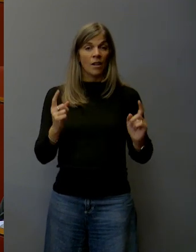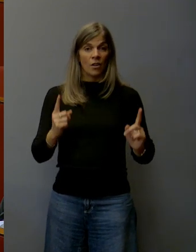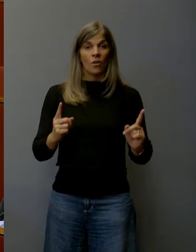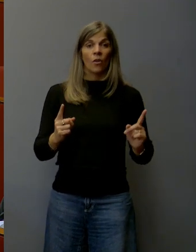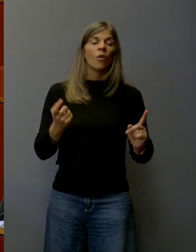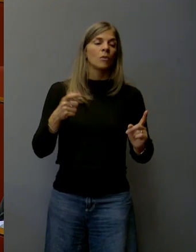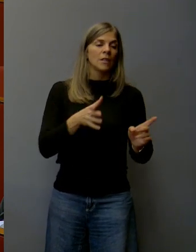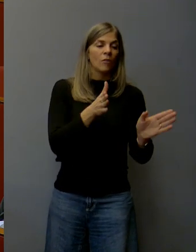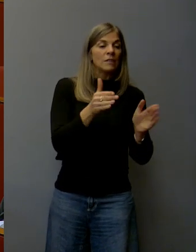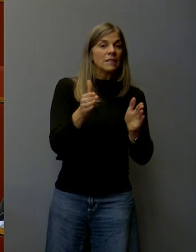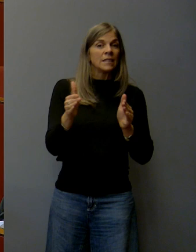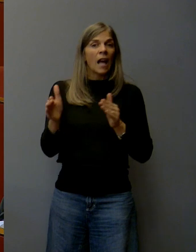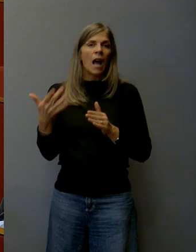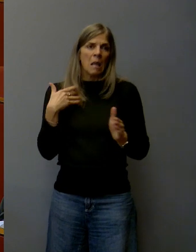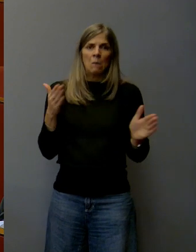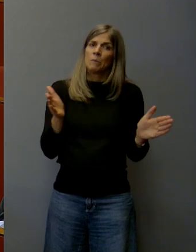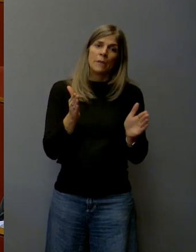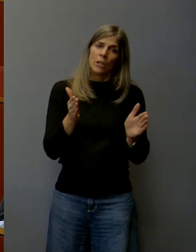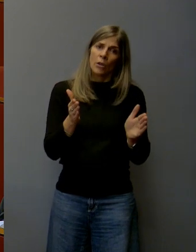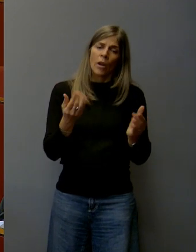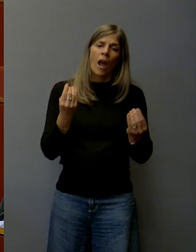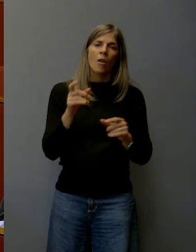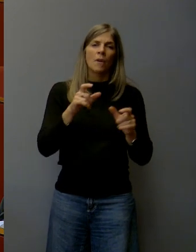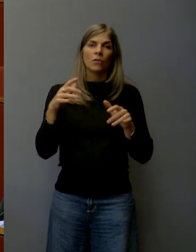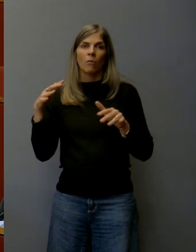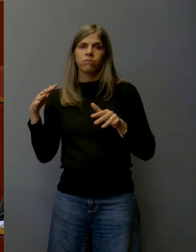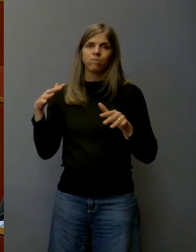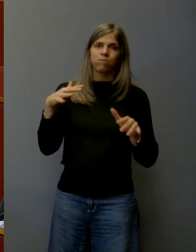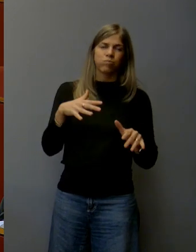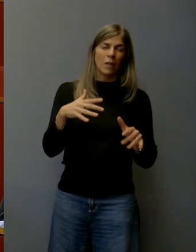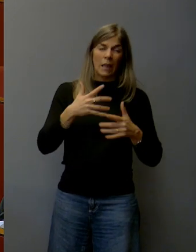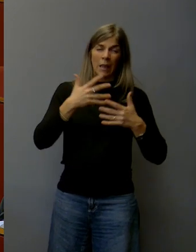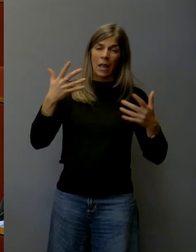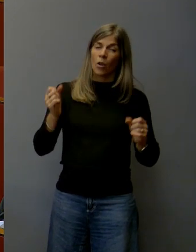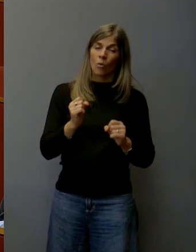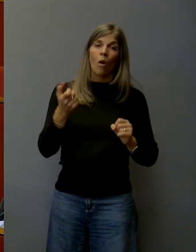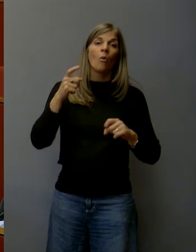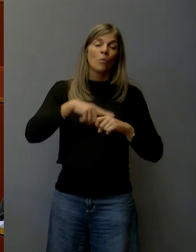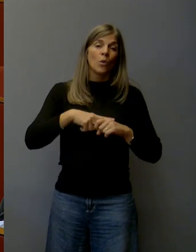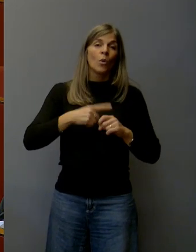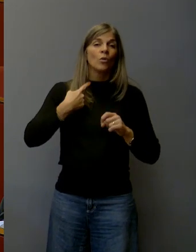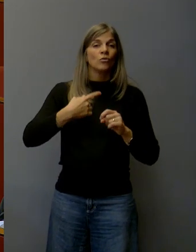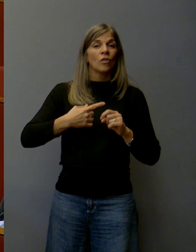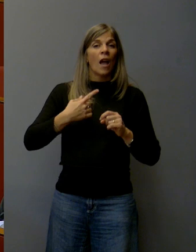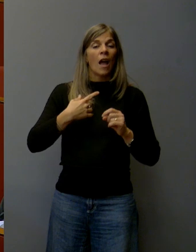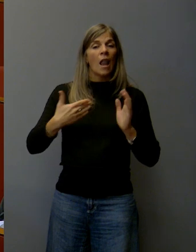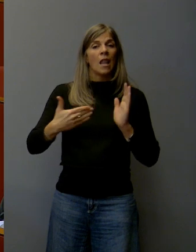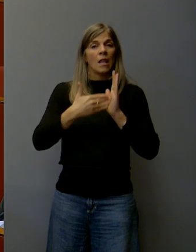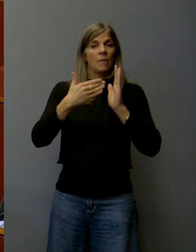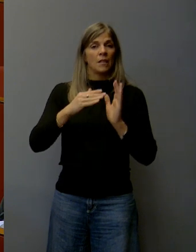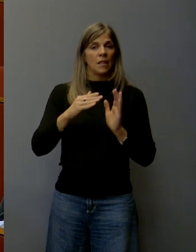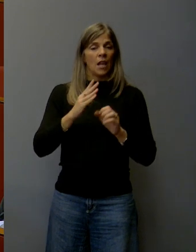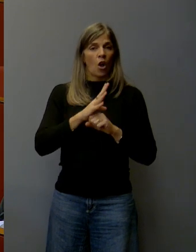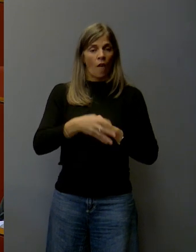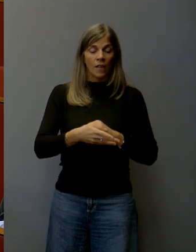hanno un numero di accesso limitato dire che c'erano le restrizioni covid due tenendo conto degli orari di apertura